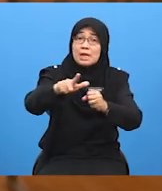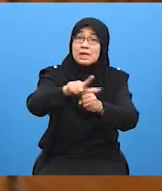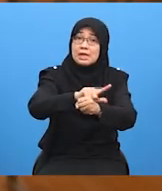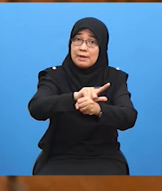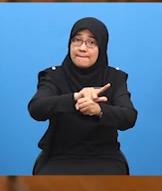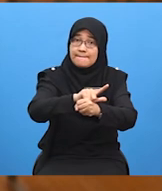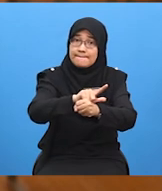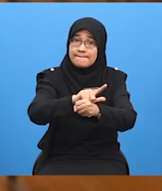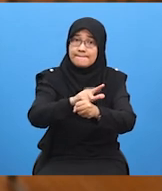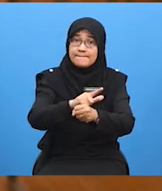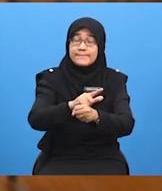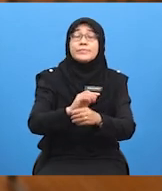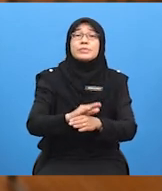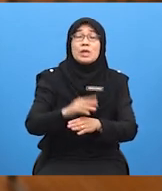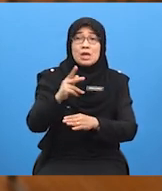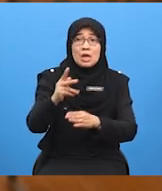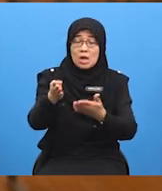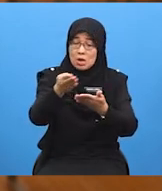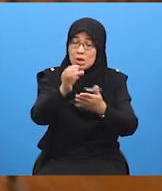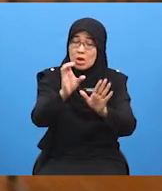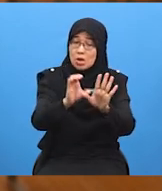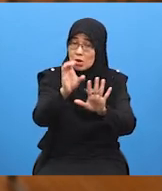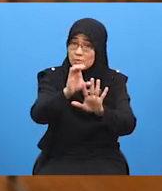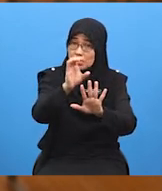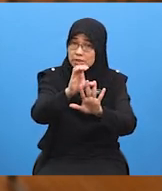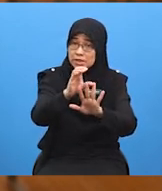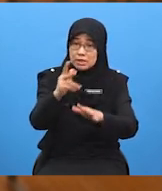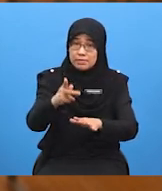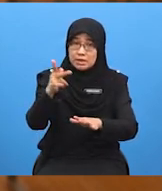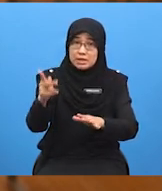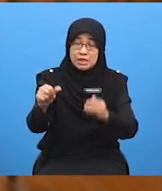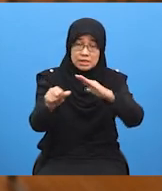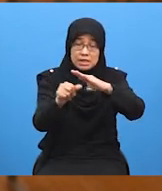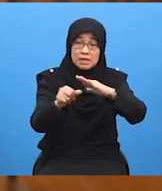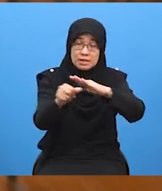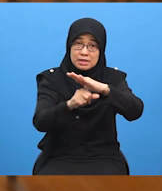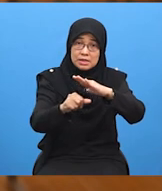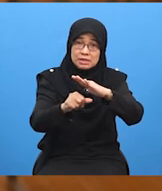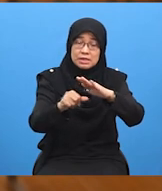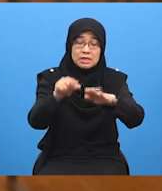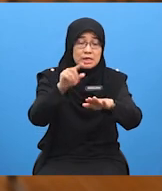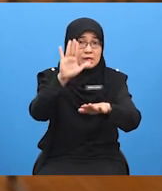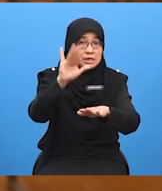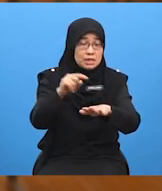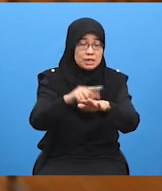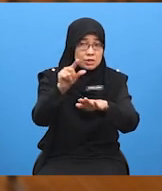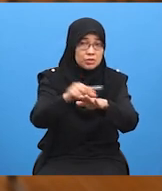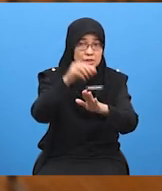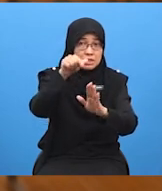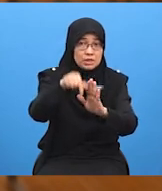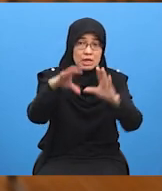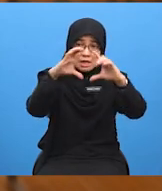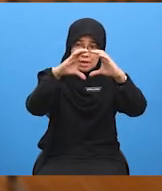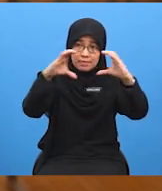Komponen, peranti dan bahan asas yang digunakan dalam papan litar elektronik mikro pengawal